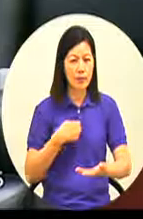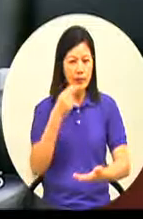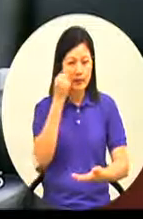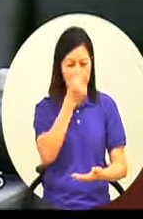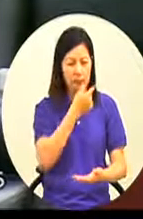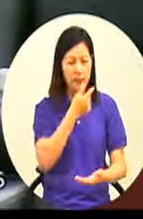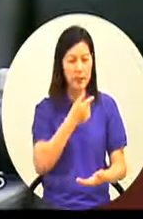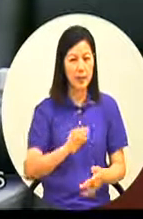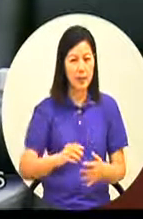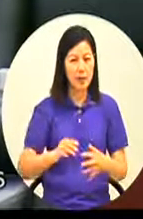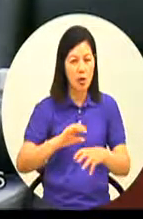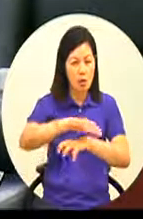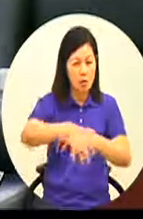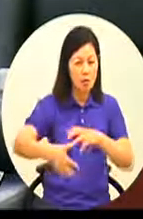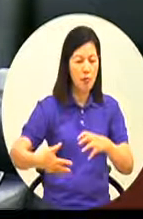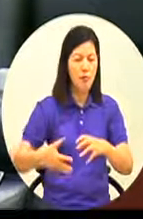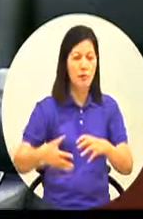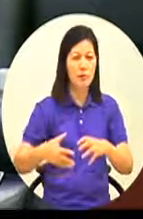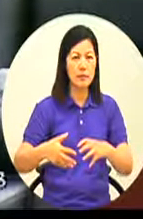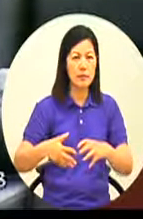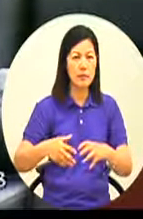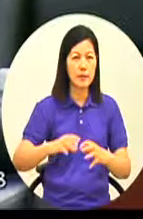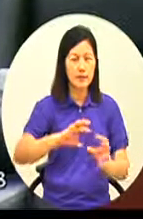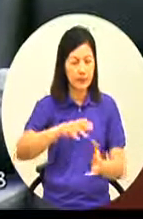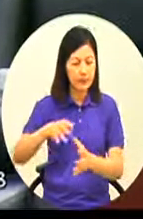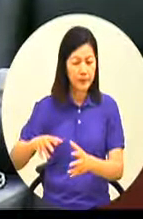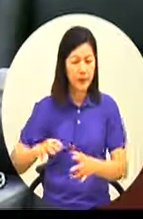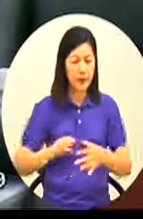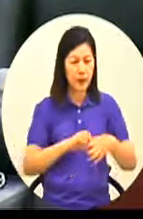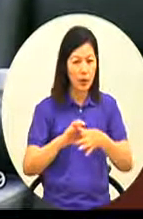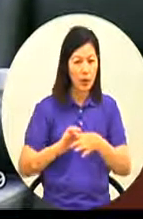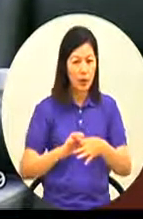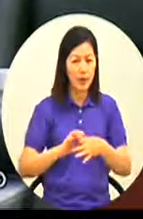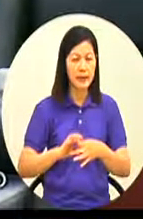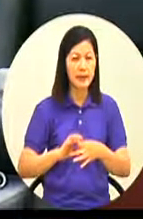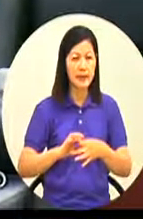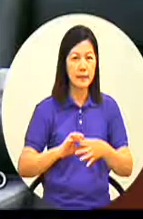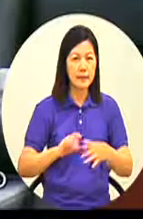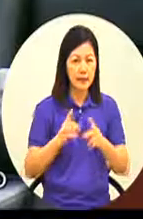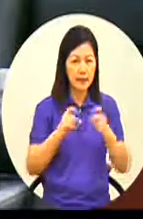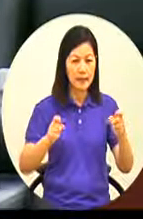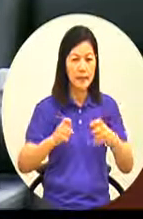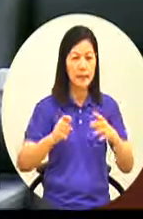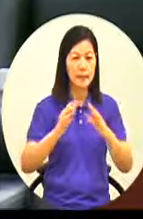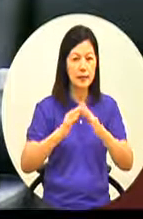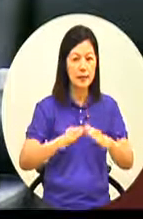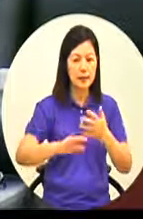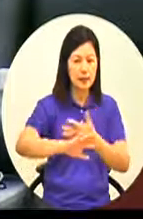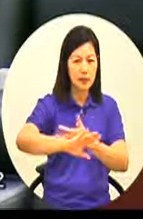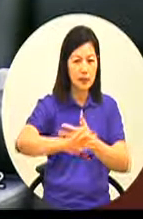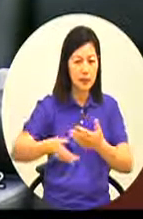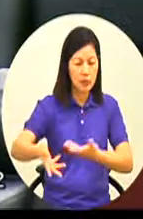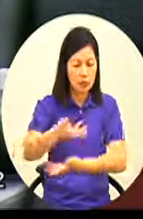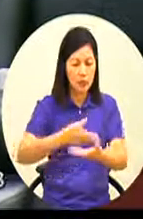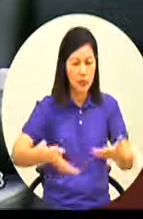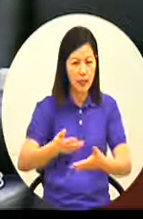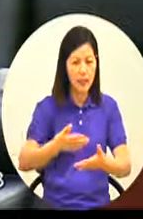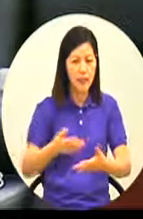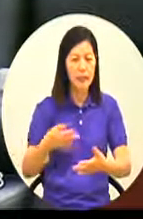国际关系啊，所以我们应该更着重我们城市外交，来弥补我们国与国